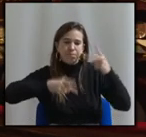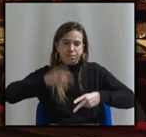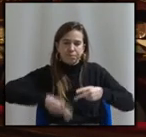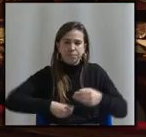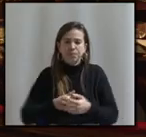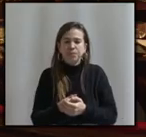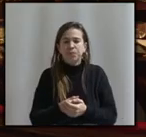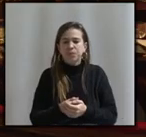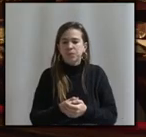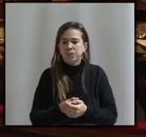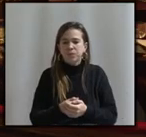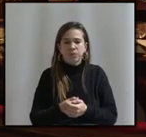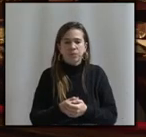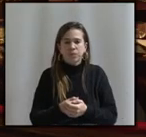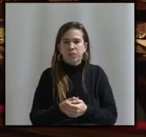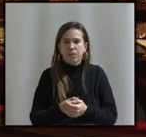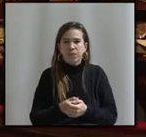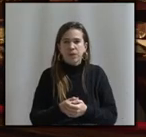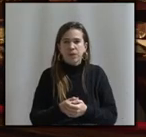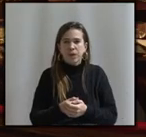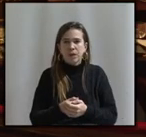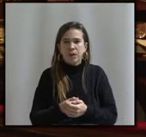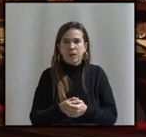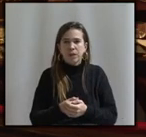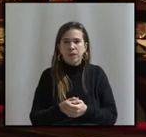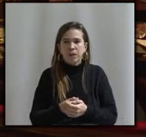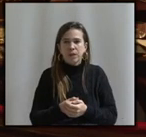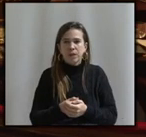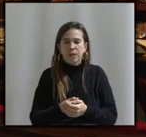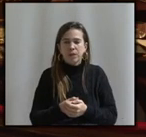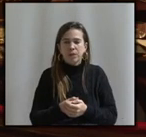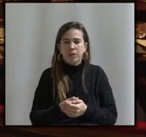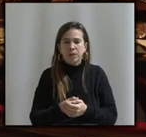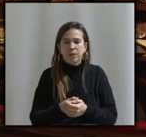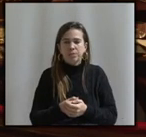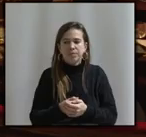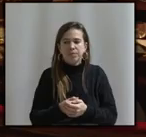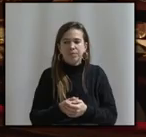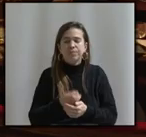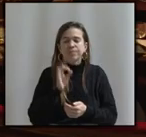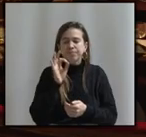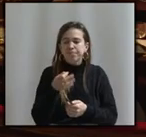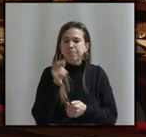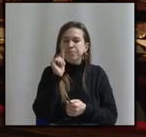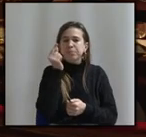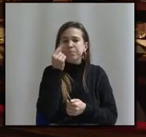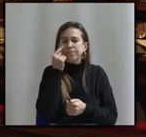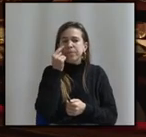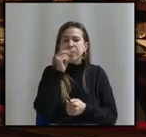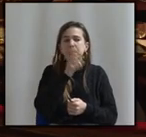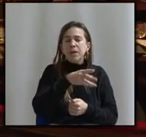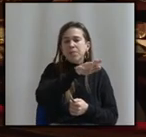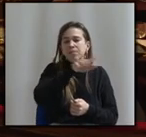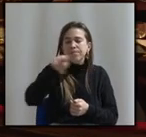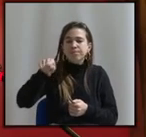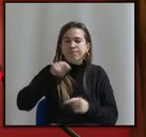Sí, ja sabem que la dona borratxa, el refrany diu que la dona borratxa i el no es pot tenir tot, no? Però sí que hem detectat a diversos llocs de Vic,